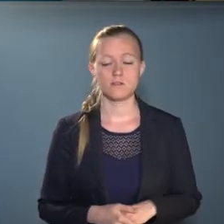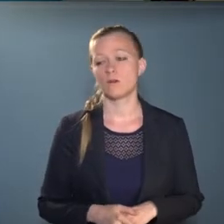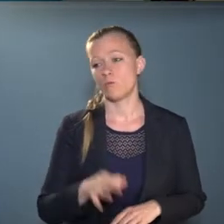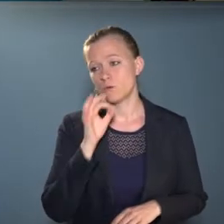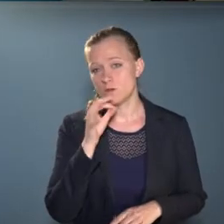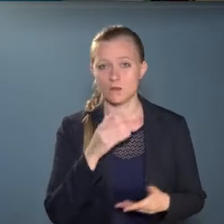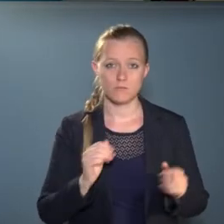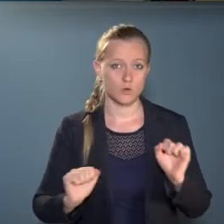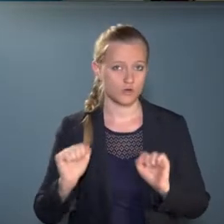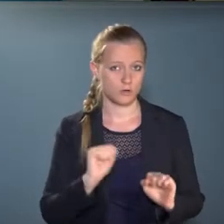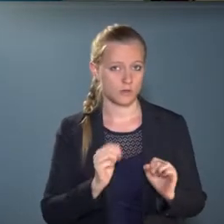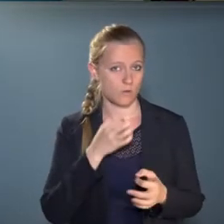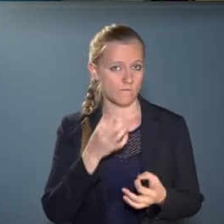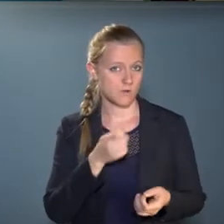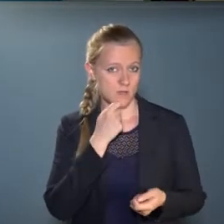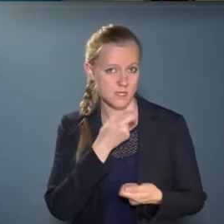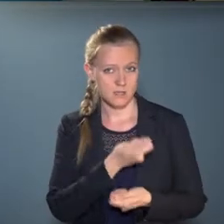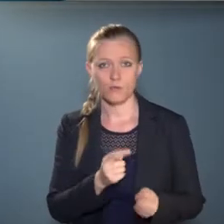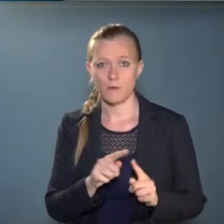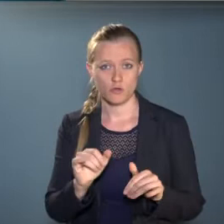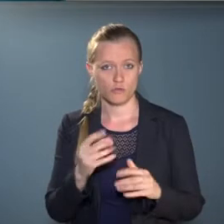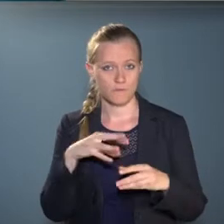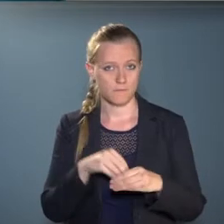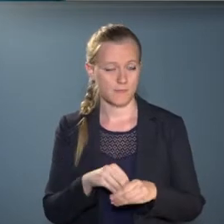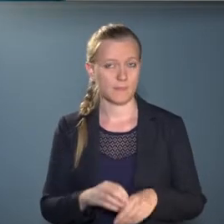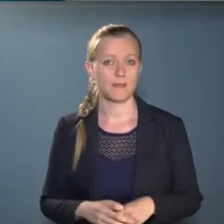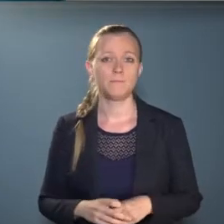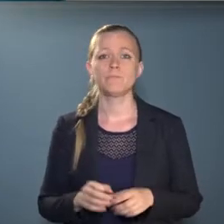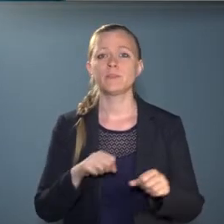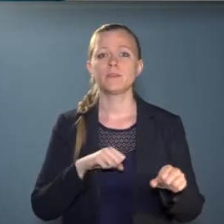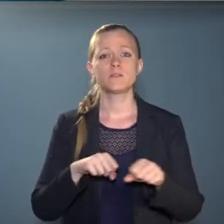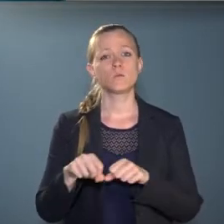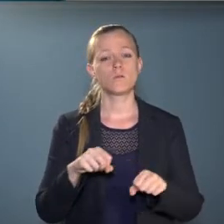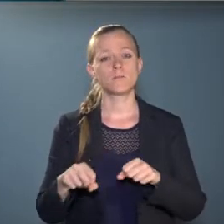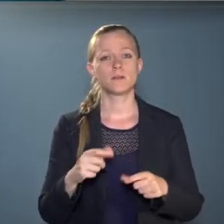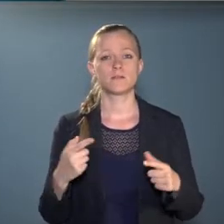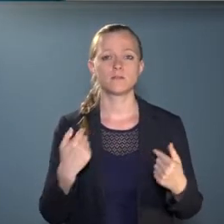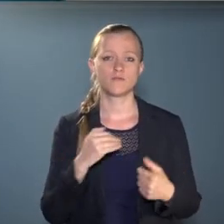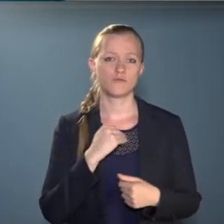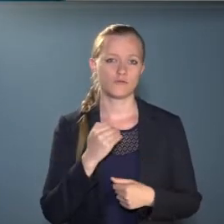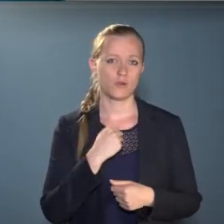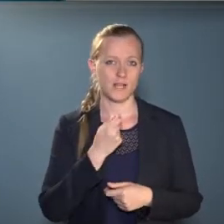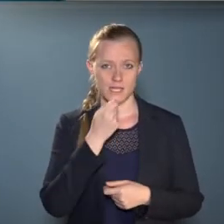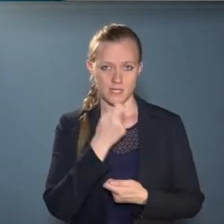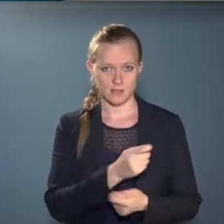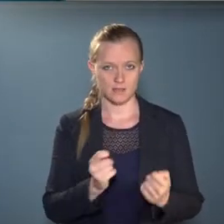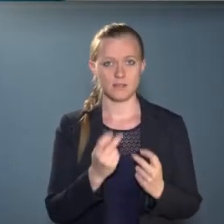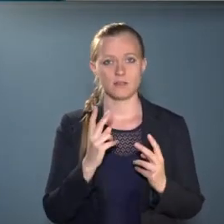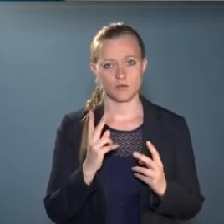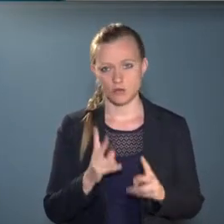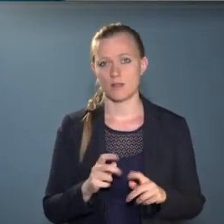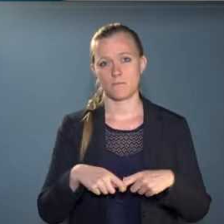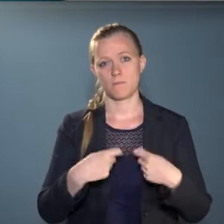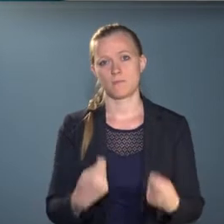bölcsödei étkezésről van szó, vagy még más is van? Az önkormányzat az iskolák étkeztetését is meg kell még, hogy